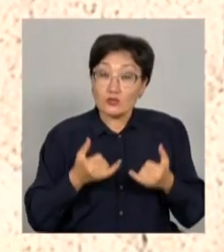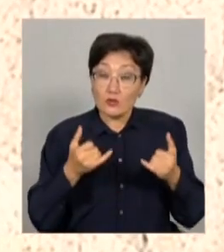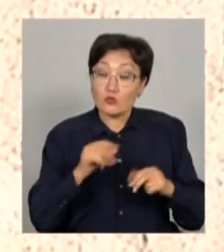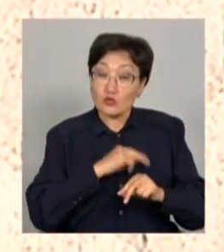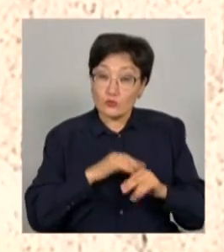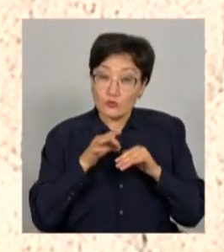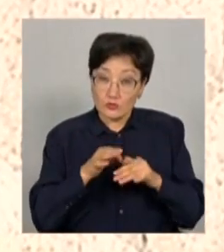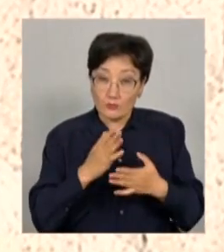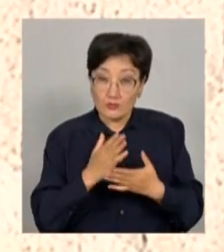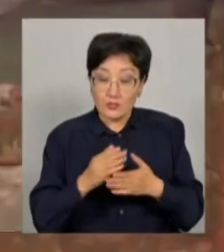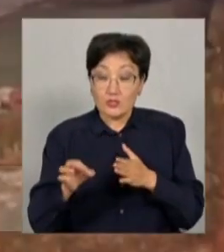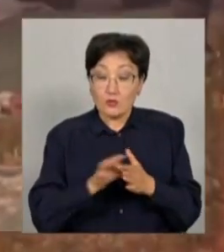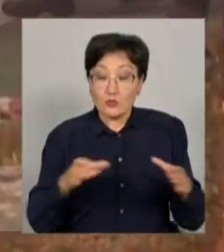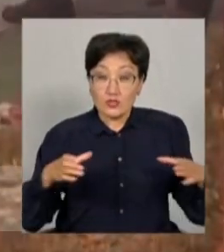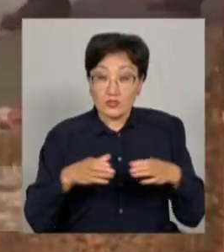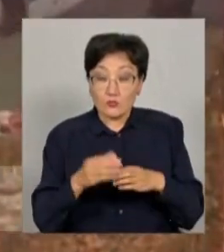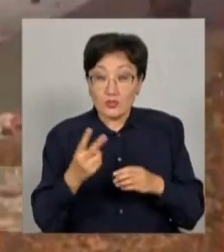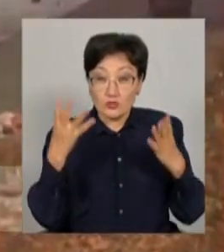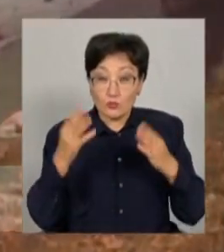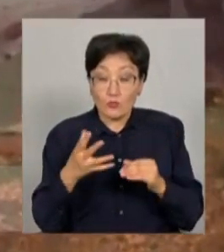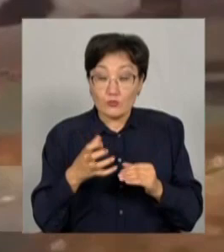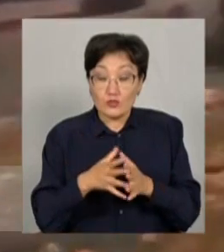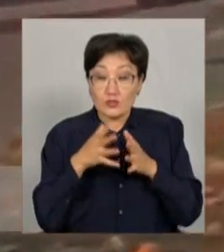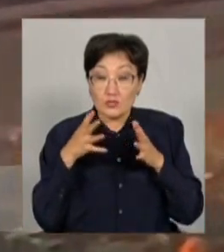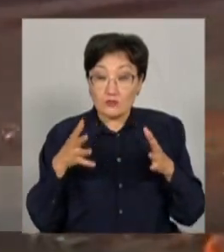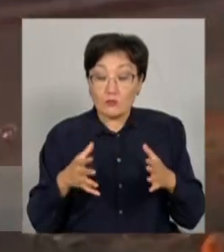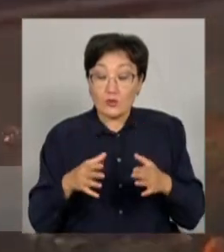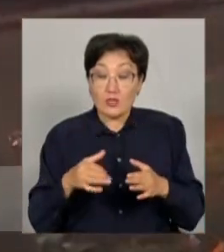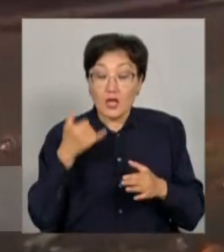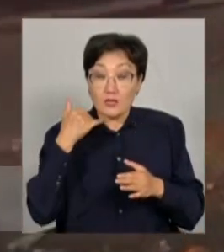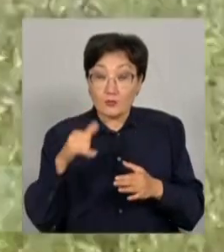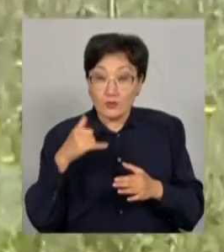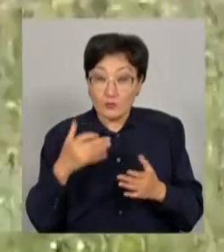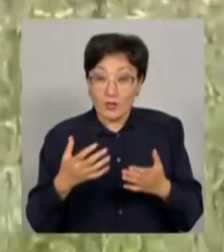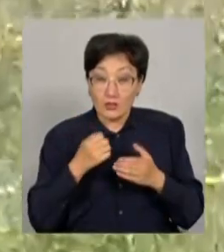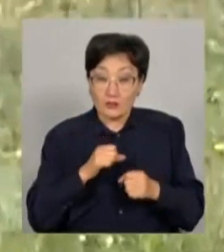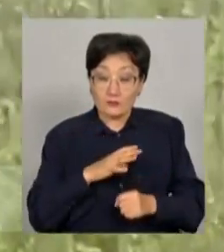жұмыс істеп жатыр. Жедел штабқа 2 күнде 500-ден астам қоңырау түсіпті.